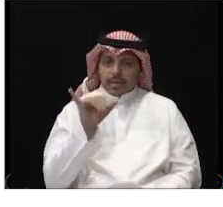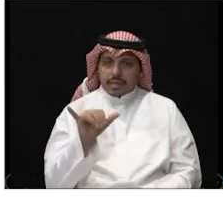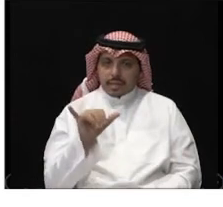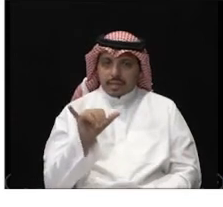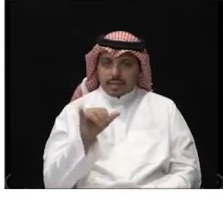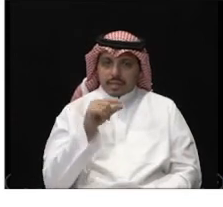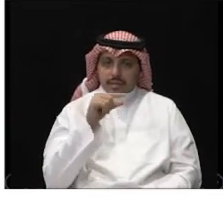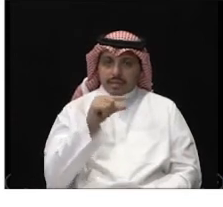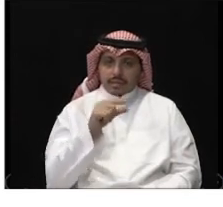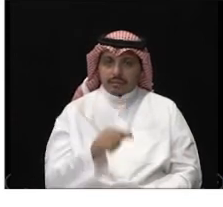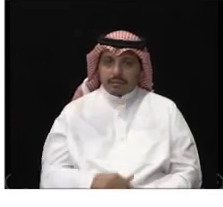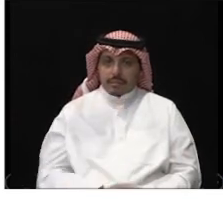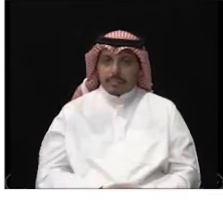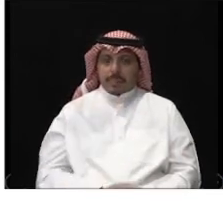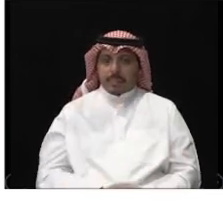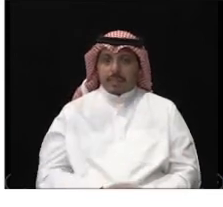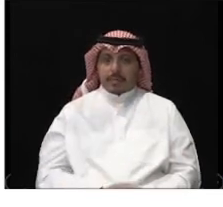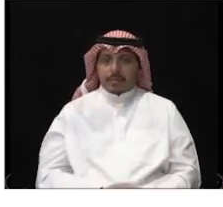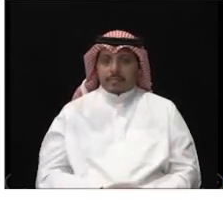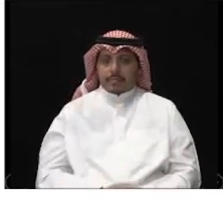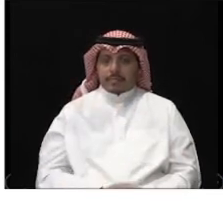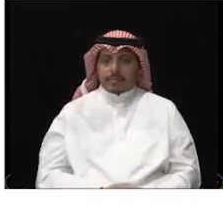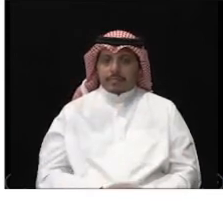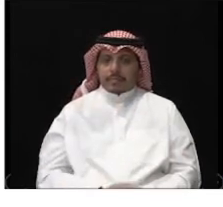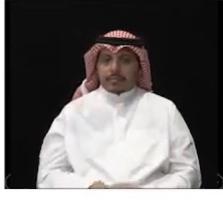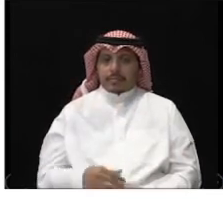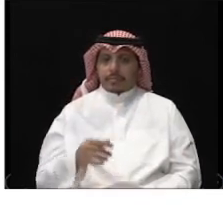د، أحسنتم، رائعون جدا.